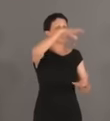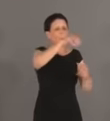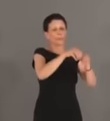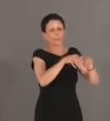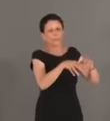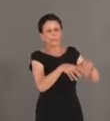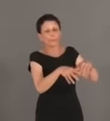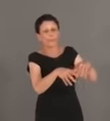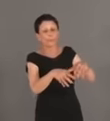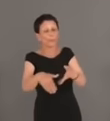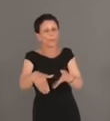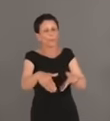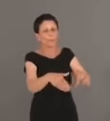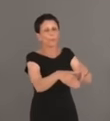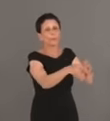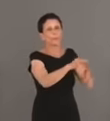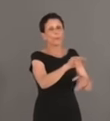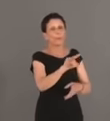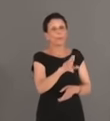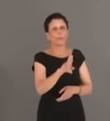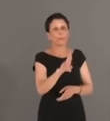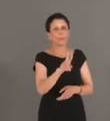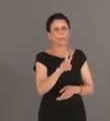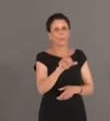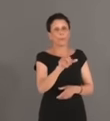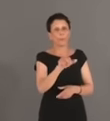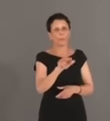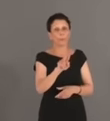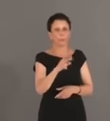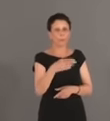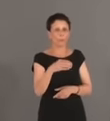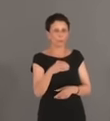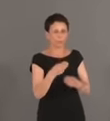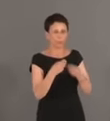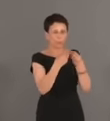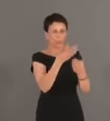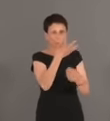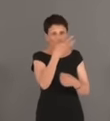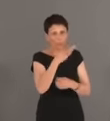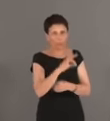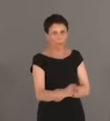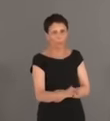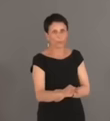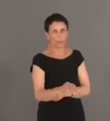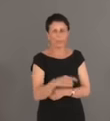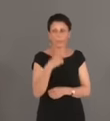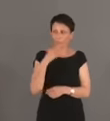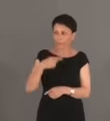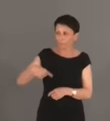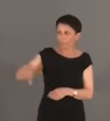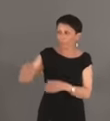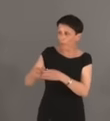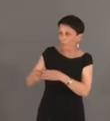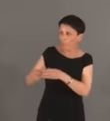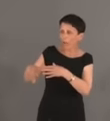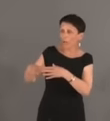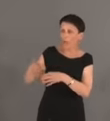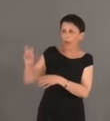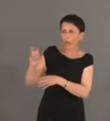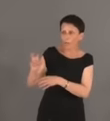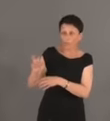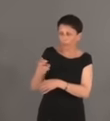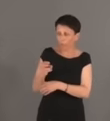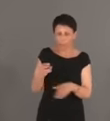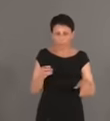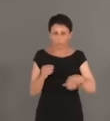qui d'ailleurs le polluent. Donc on peut s'étonner que la partie la plus écolo de votre majorité ne s'en émeuve